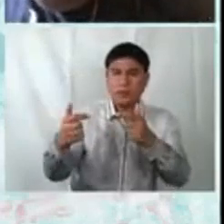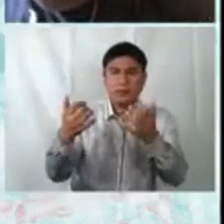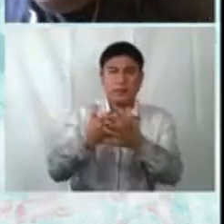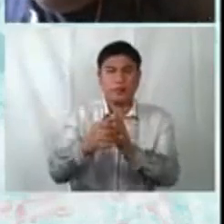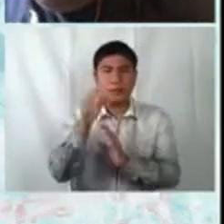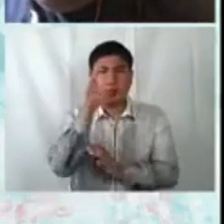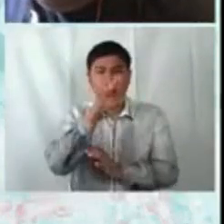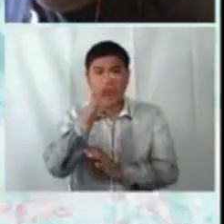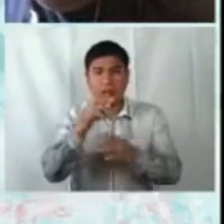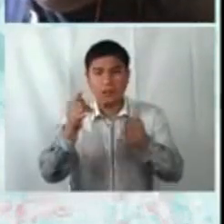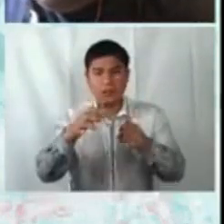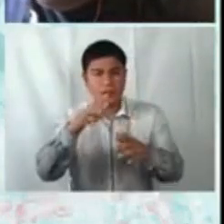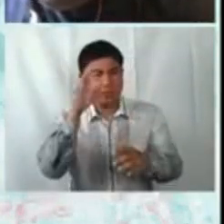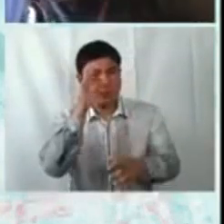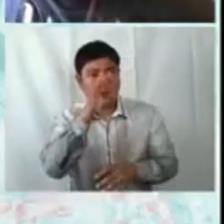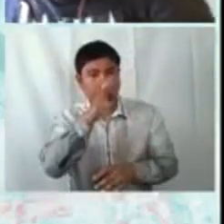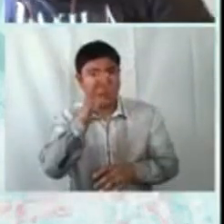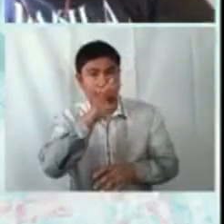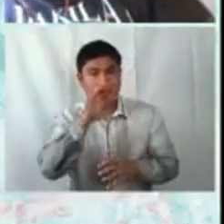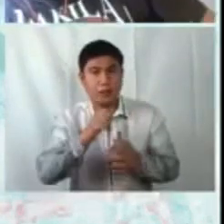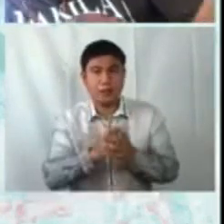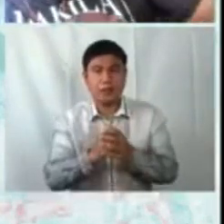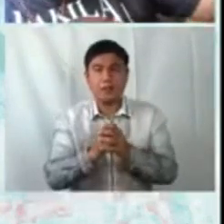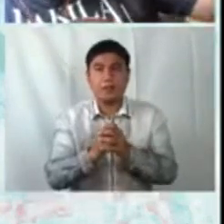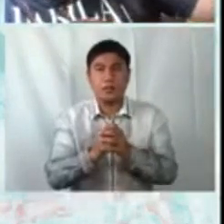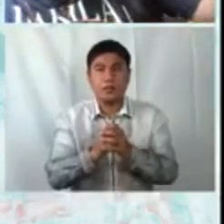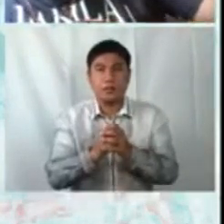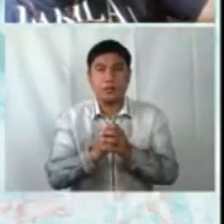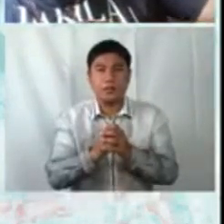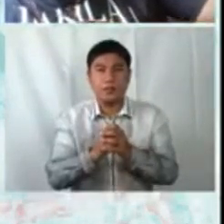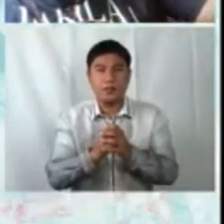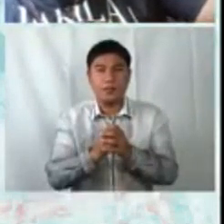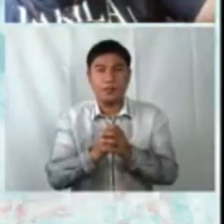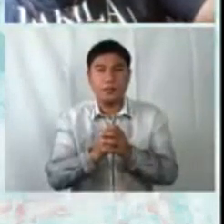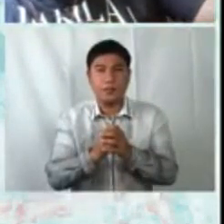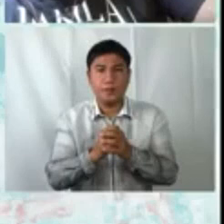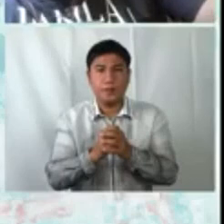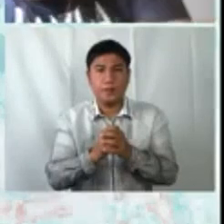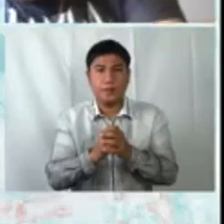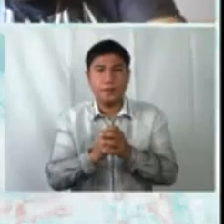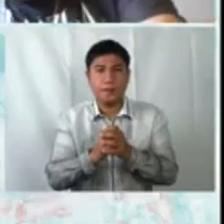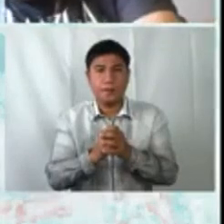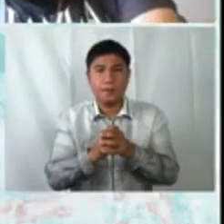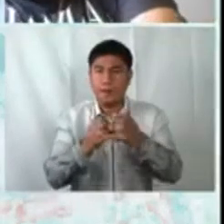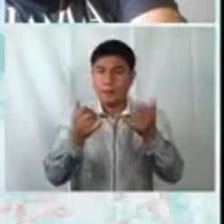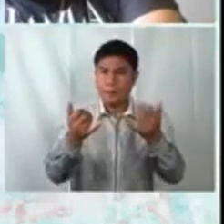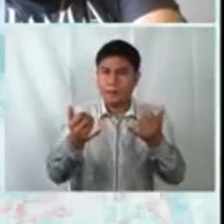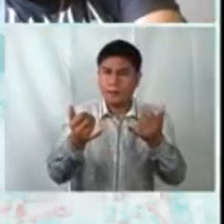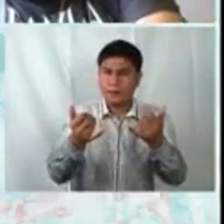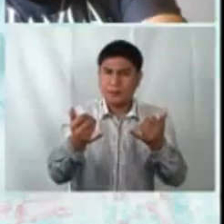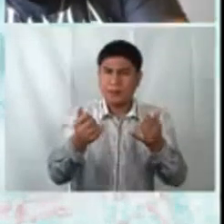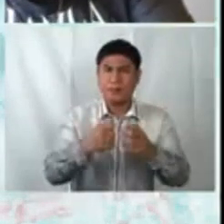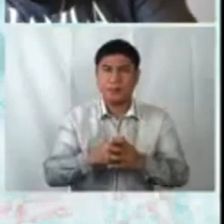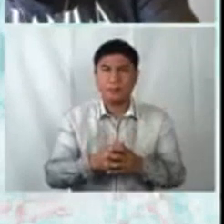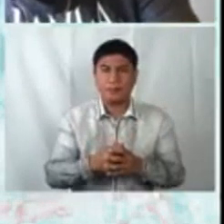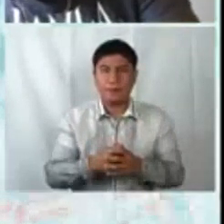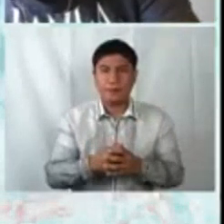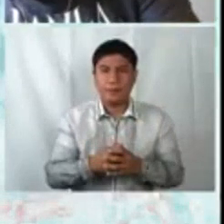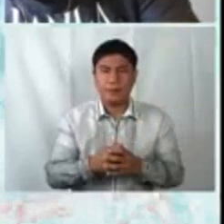na yung mga Pilipino nung 3 de Abril. Huh? Now, anyway, eto na